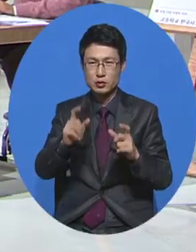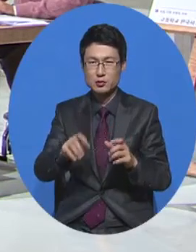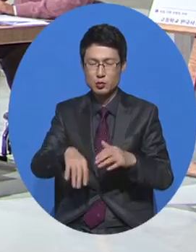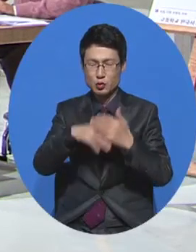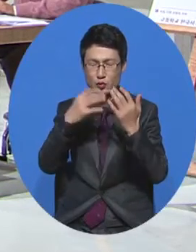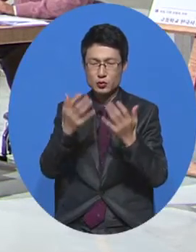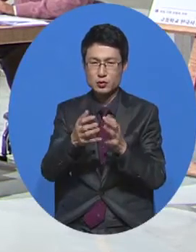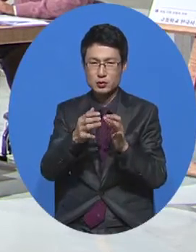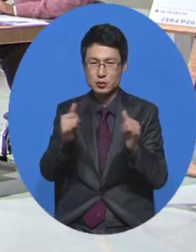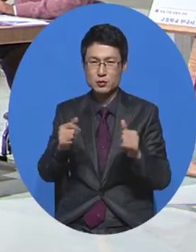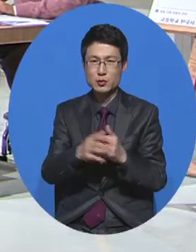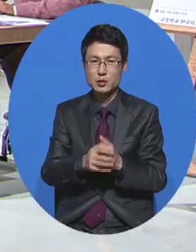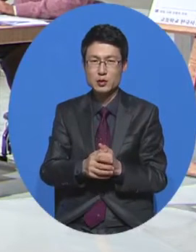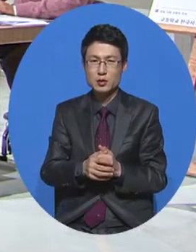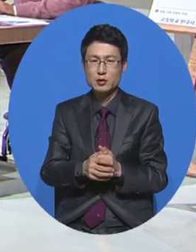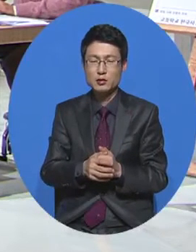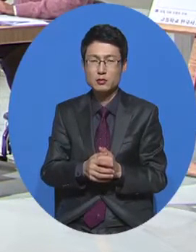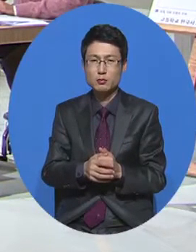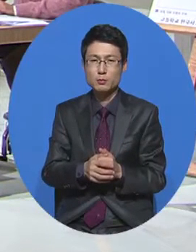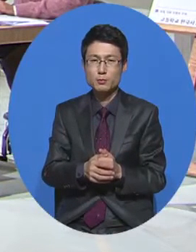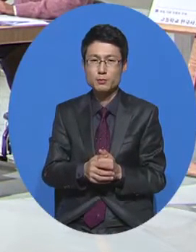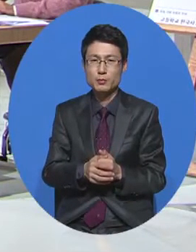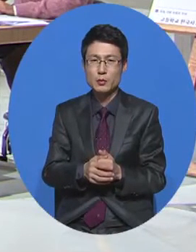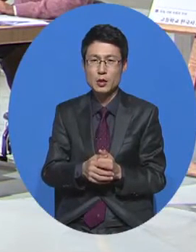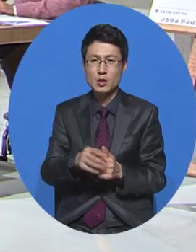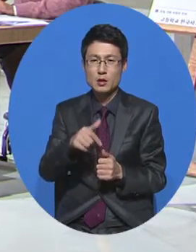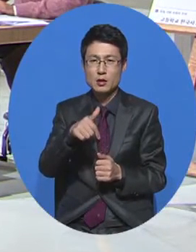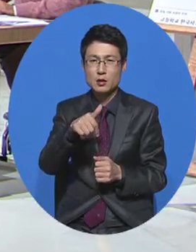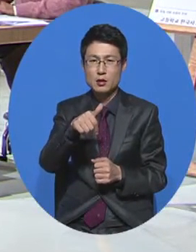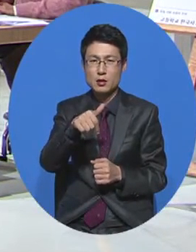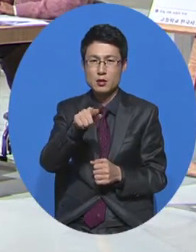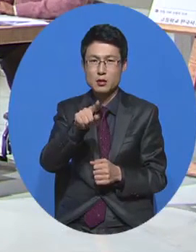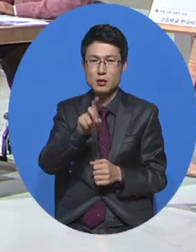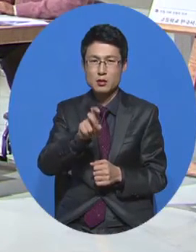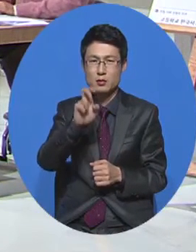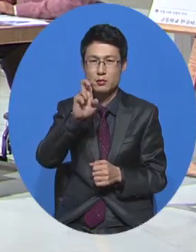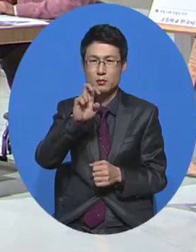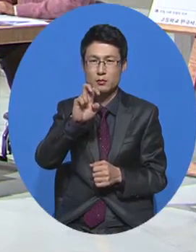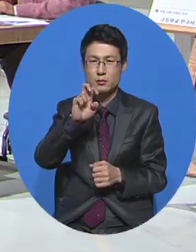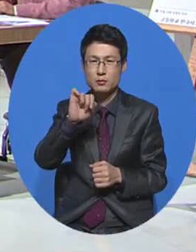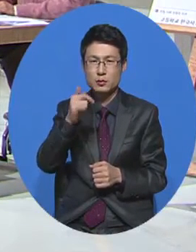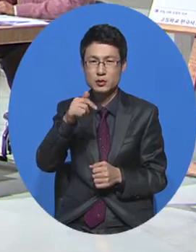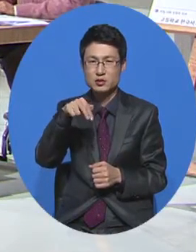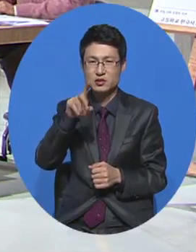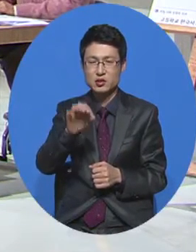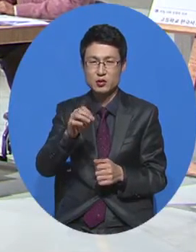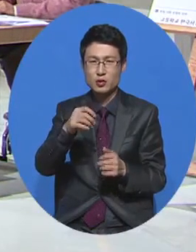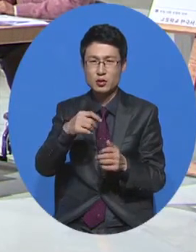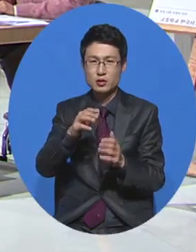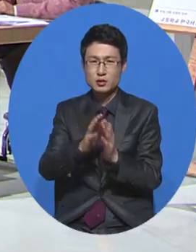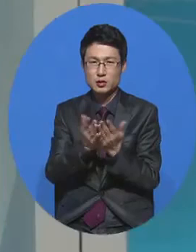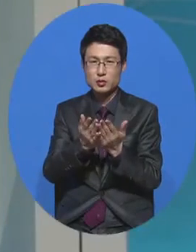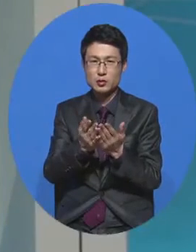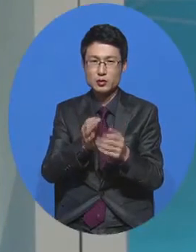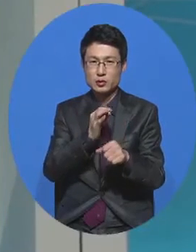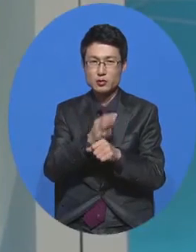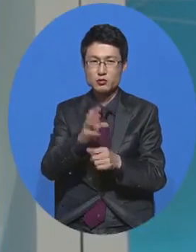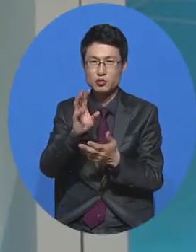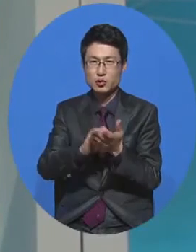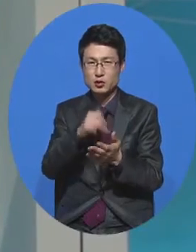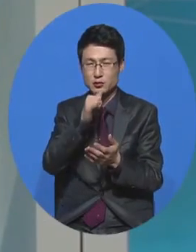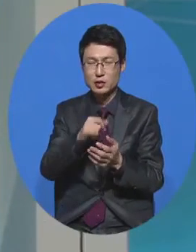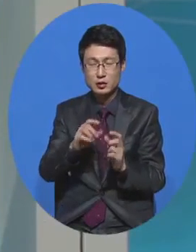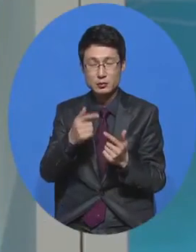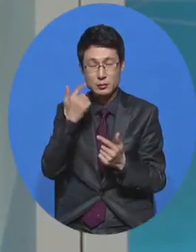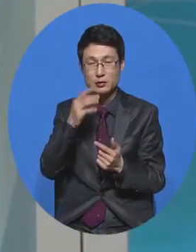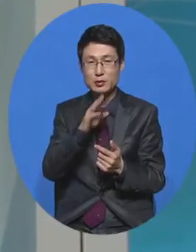국민이 이렇다고 해서 검인정 교과서를 사는 것도 법적으로 문제가 정태 줘 김주하 실장이 그렇죠 그러니까